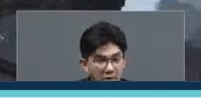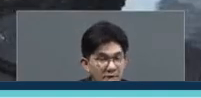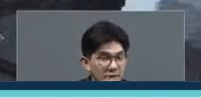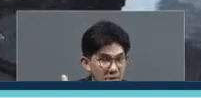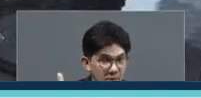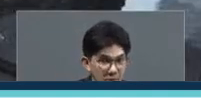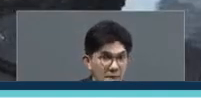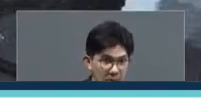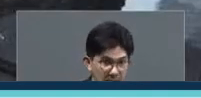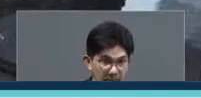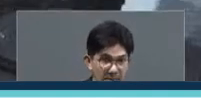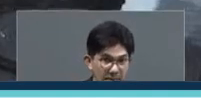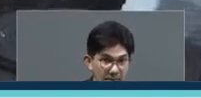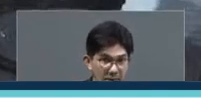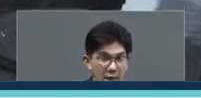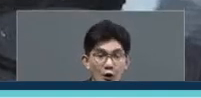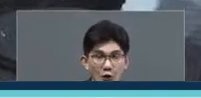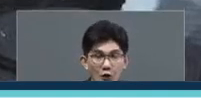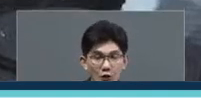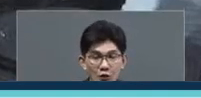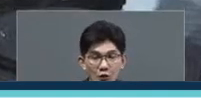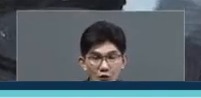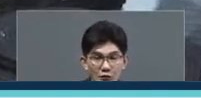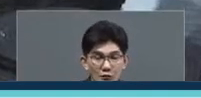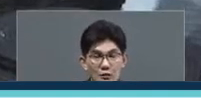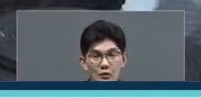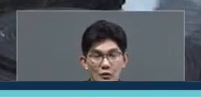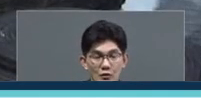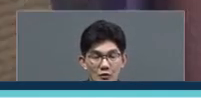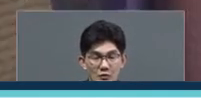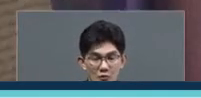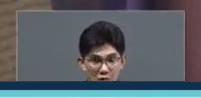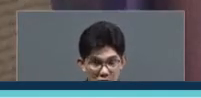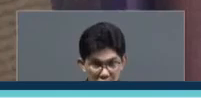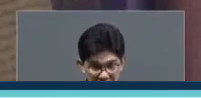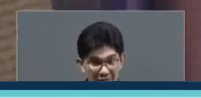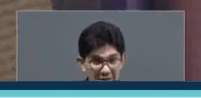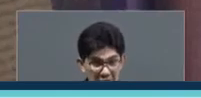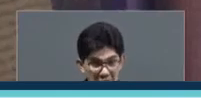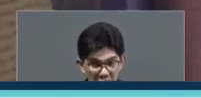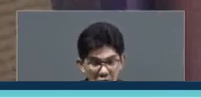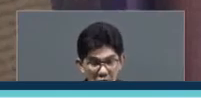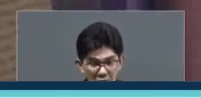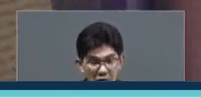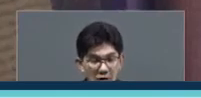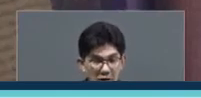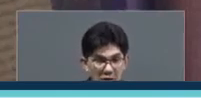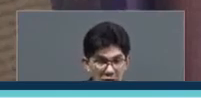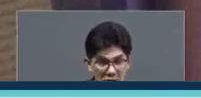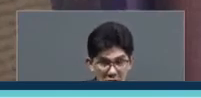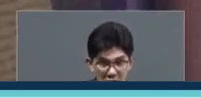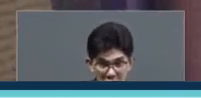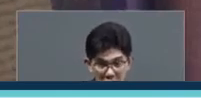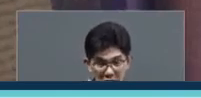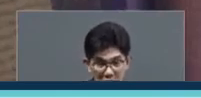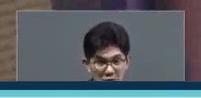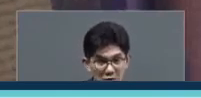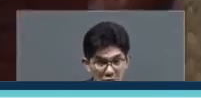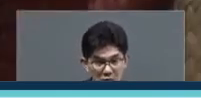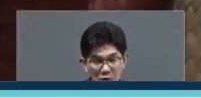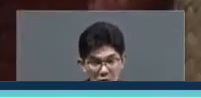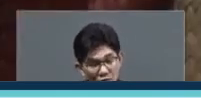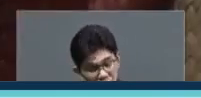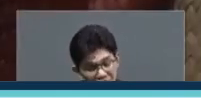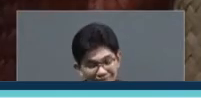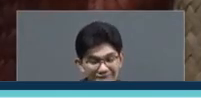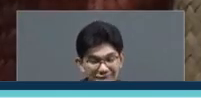าเอาจากโบราณมาประยุกต์ให้เป็นปัจจุบันก็คืออย่างเงี้ยอย่างที่เราทำเนี่ยโบราณจะออกเล็กๆแต่พอต่อม